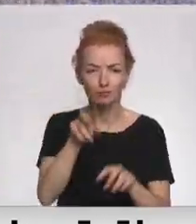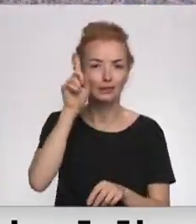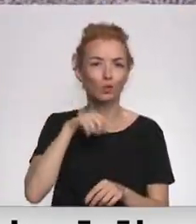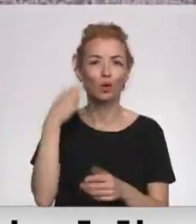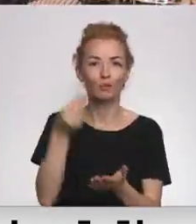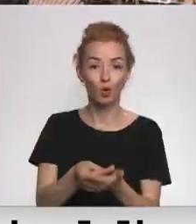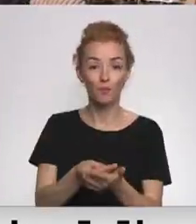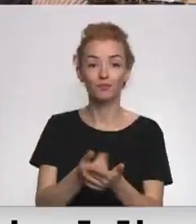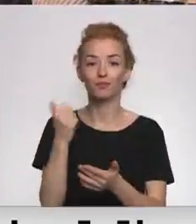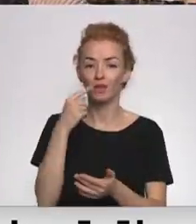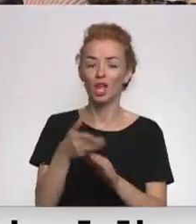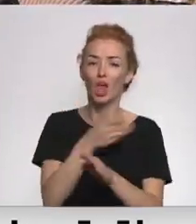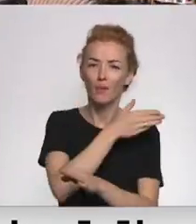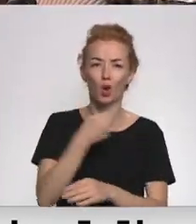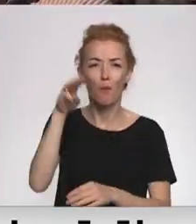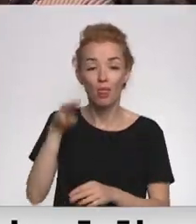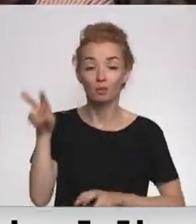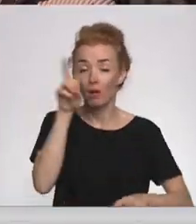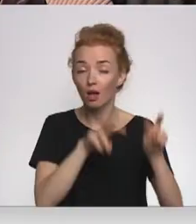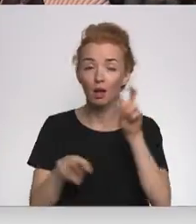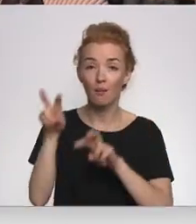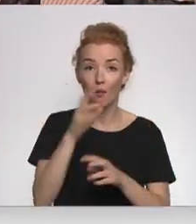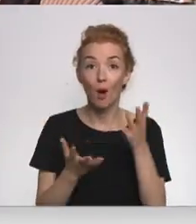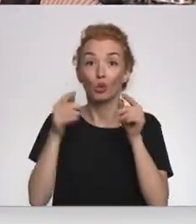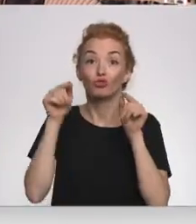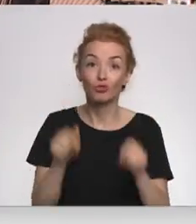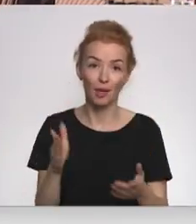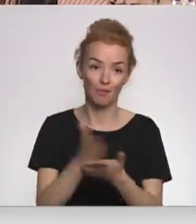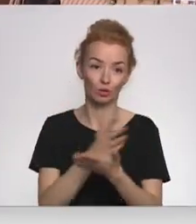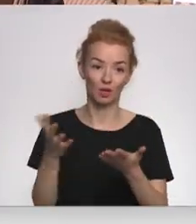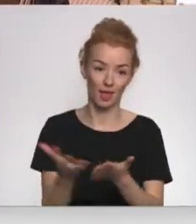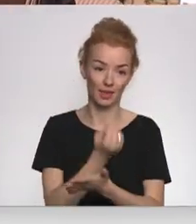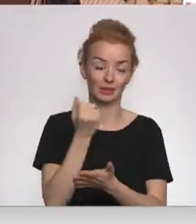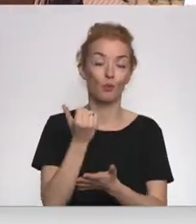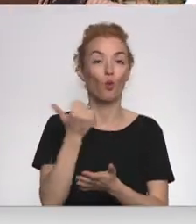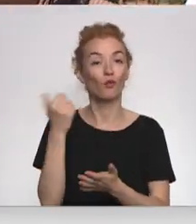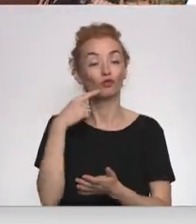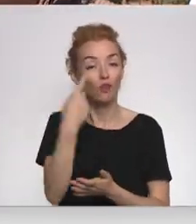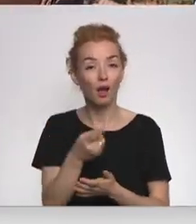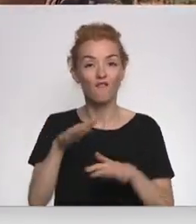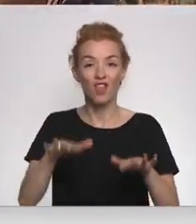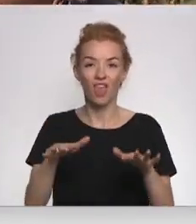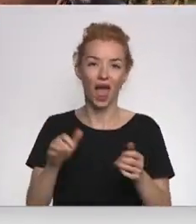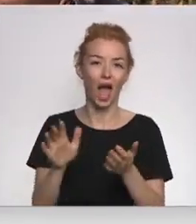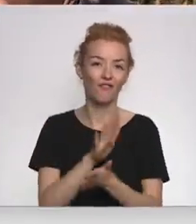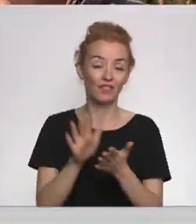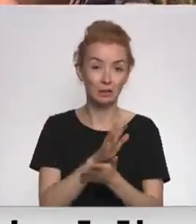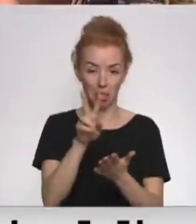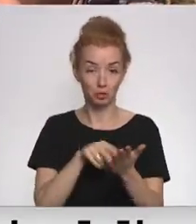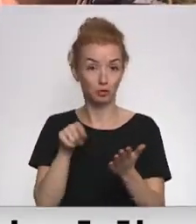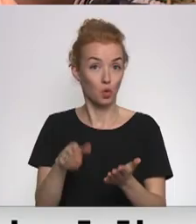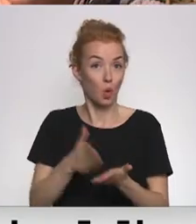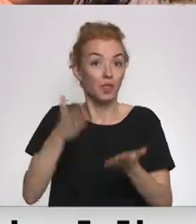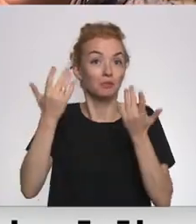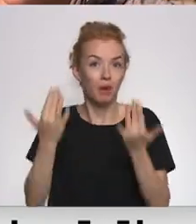tam meklējām kādu mēnesi, un tad sapratām, ka šī varētu būt vieta, kur varētu būt. Kā izlasīja vieta avīzē, kad ir šeit pasākums notiek, un